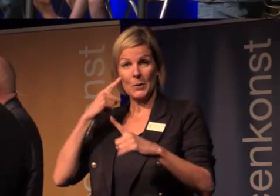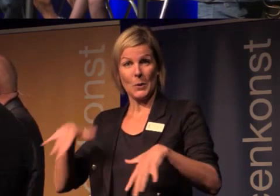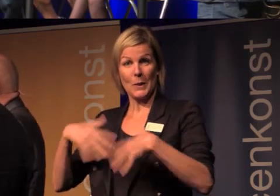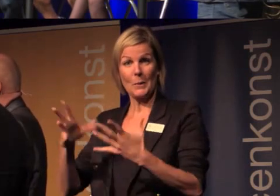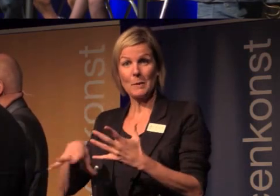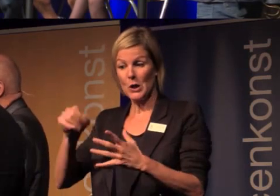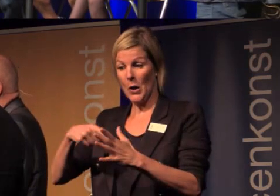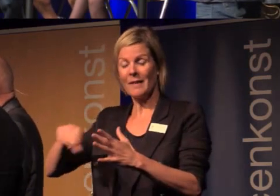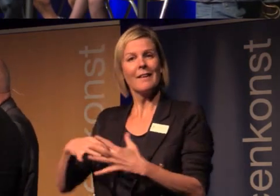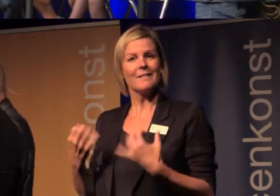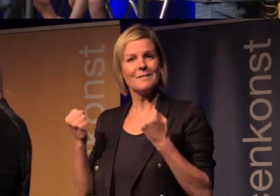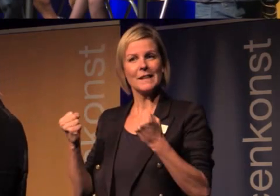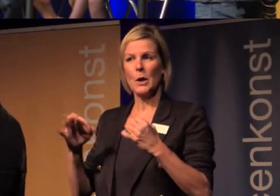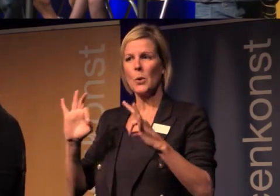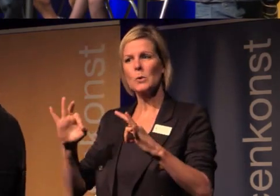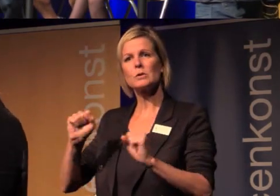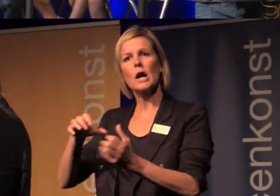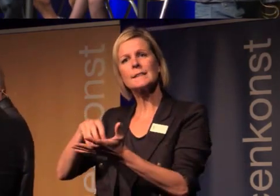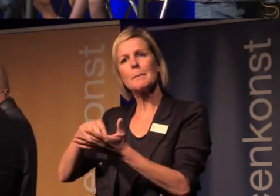till dem ska se ut?